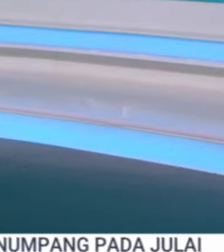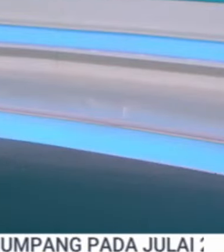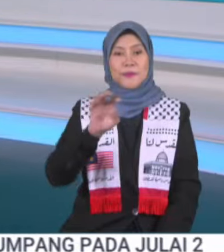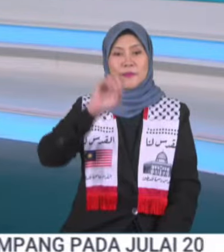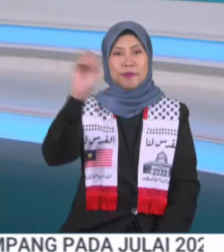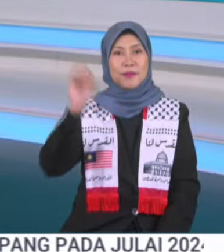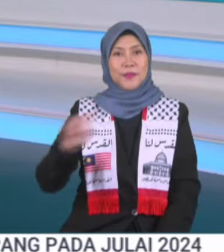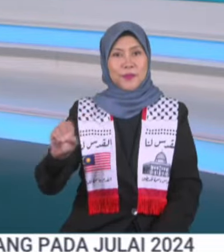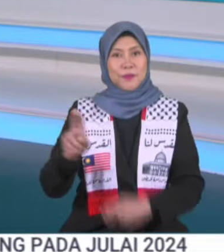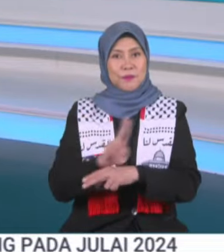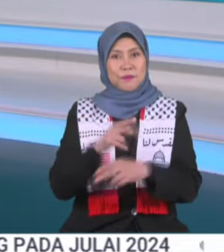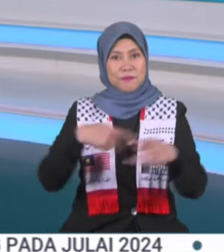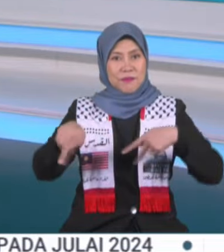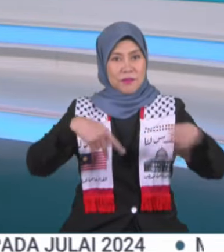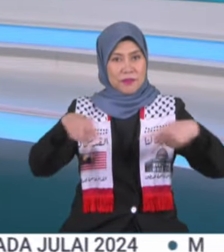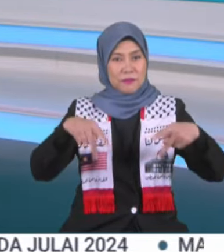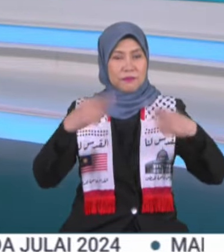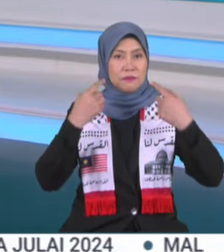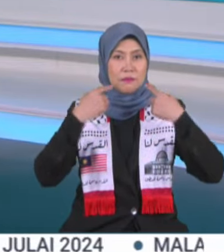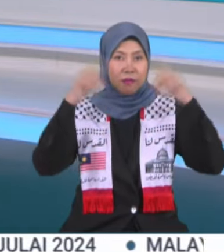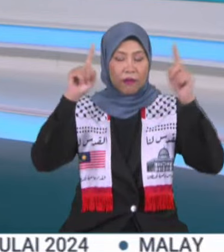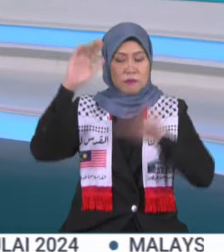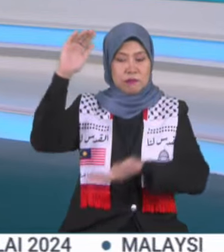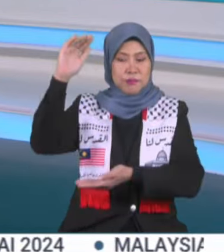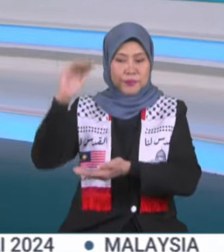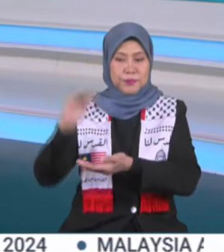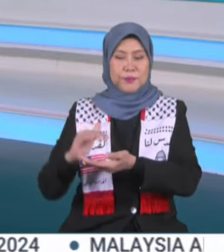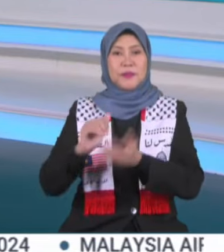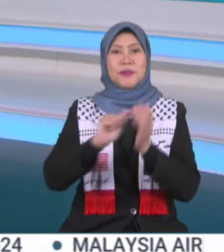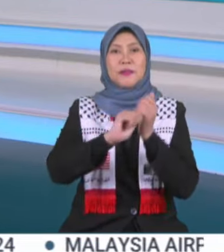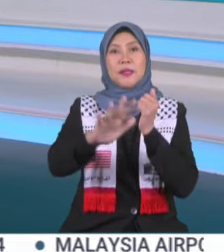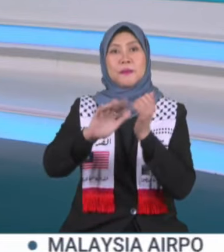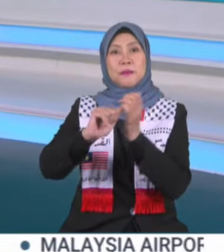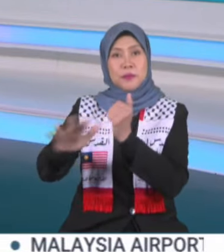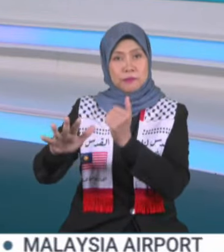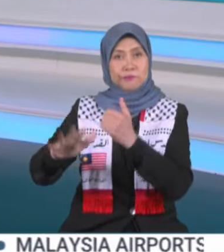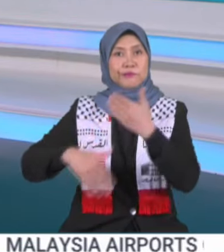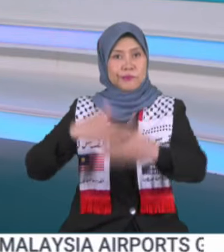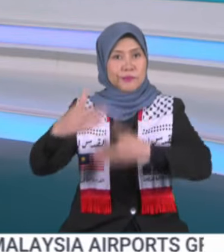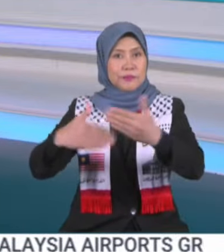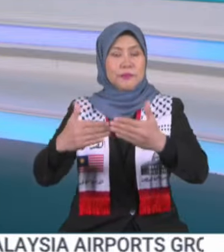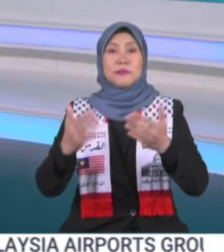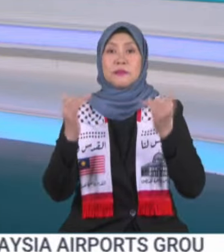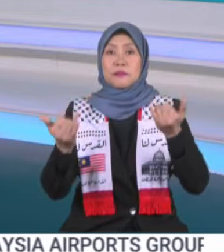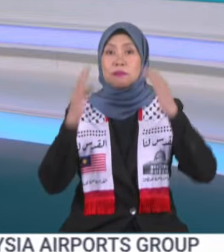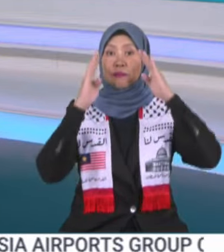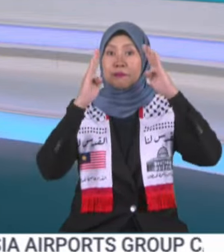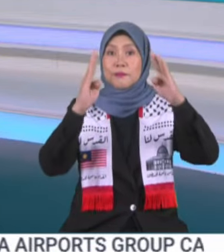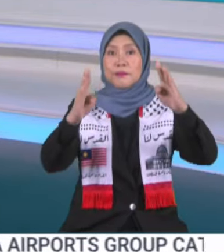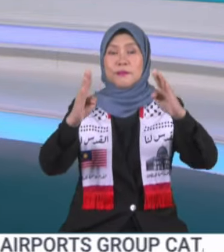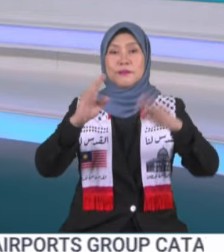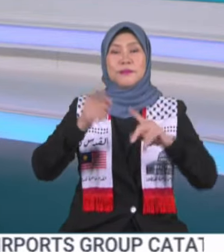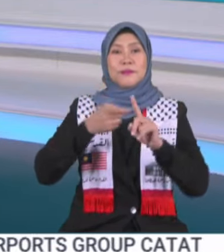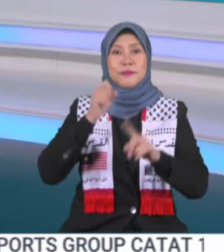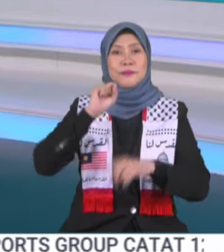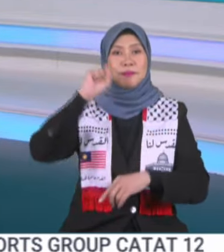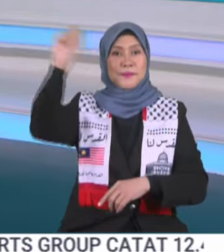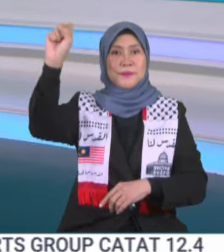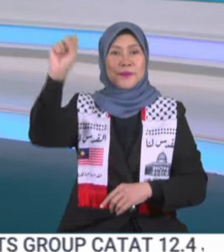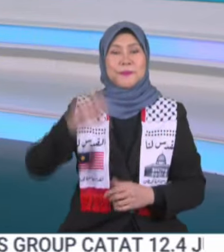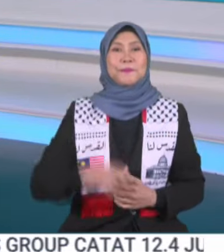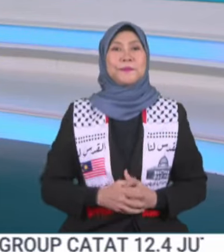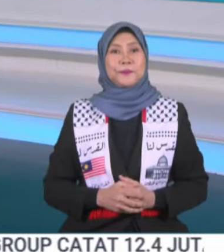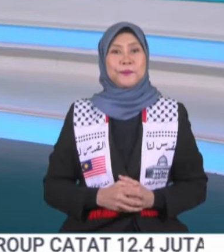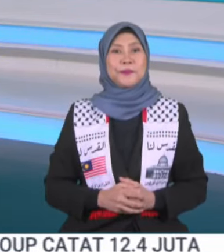40% Penggunaan plastik berjaya dikurangkan menerusi kempen dilaksana itu antara Fokus dari negeri di bawah